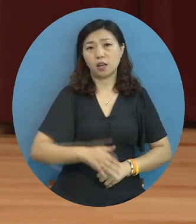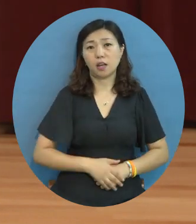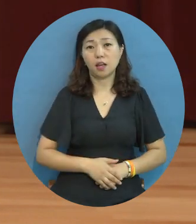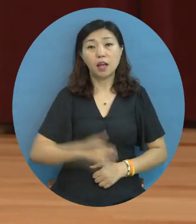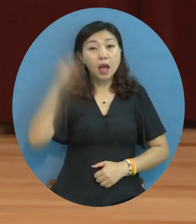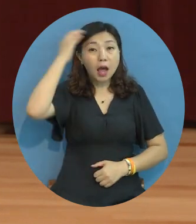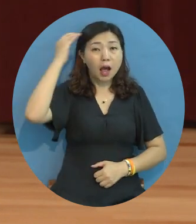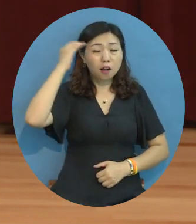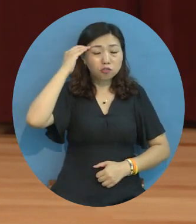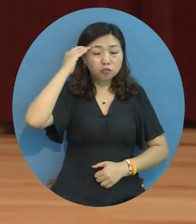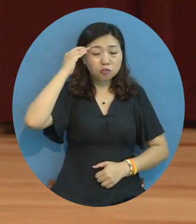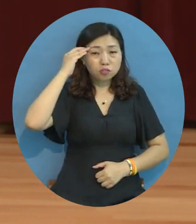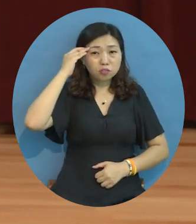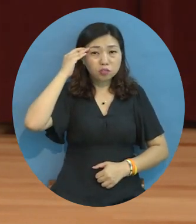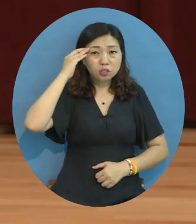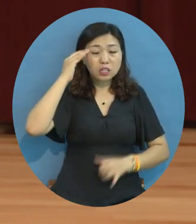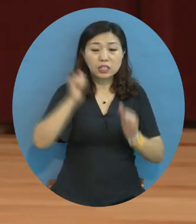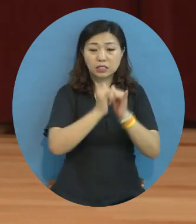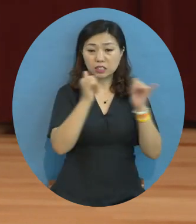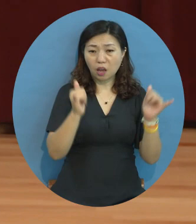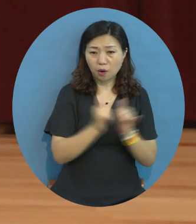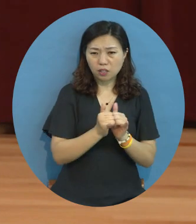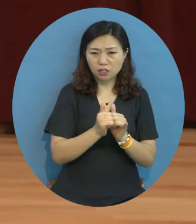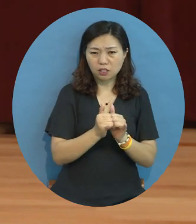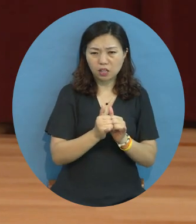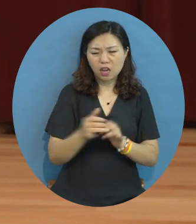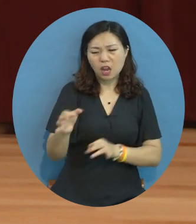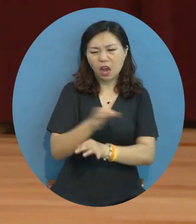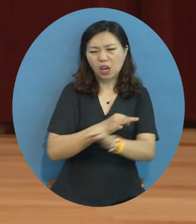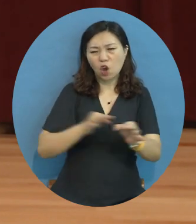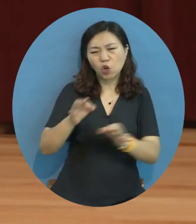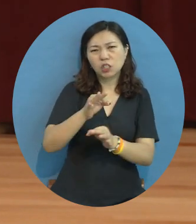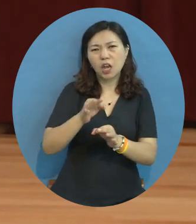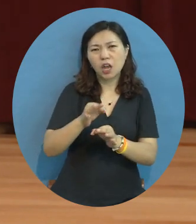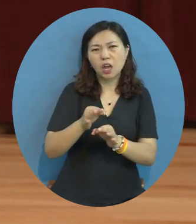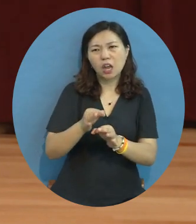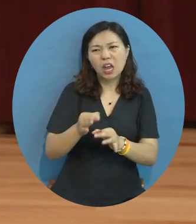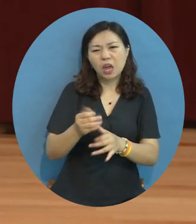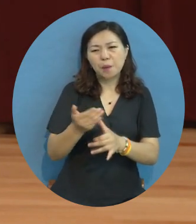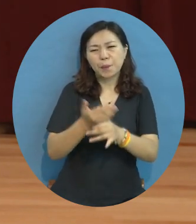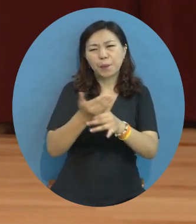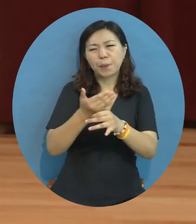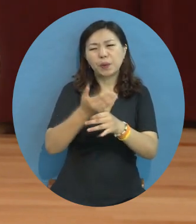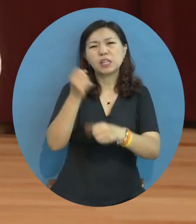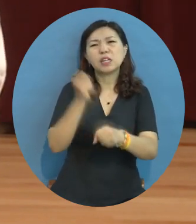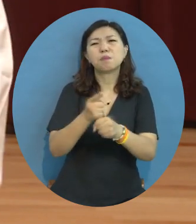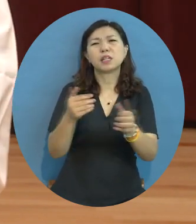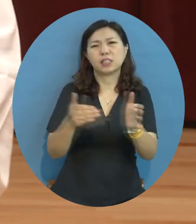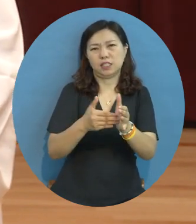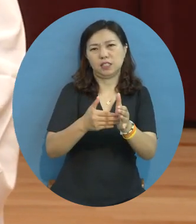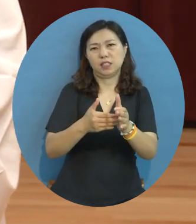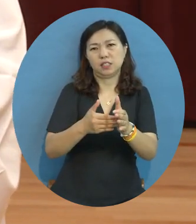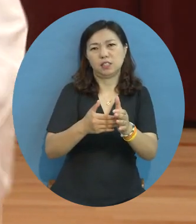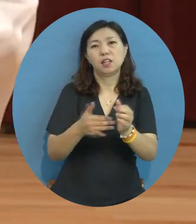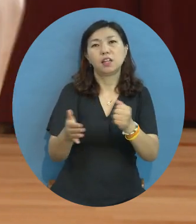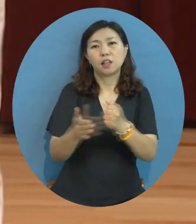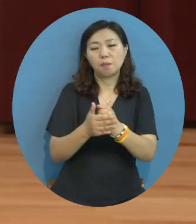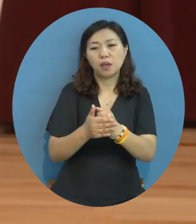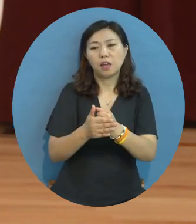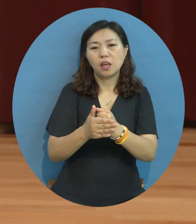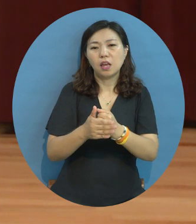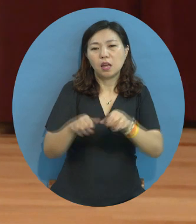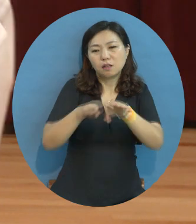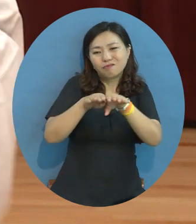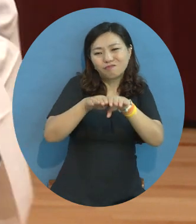성장이 정체되면서 정체 또는 마이너스로 갈 위기에 지금 처해 있어요. 이건 어떻게 할 수가 없어요. 이